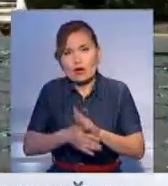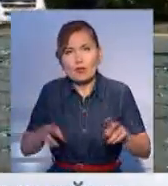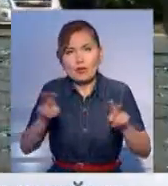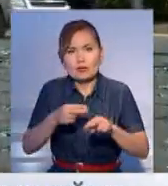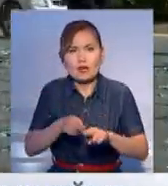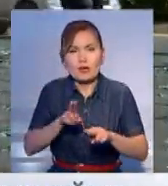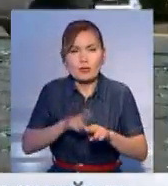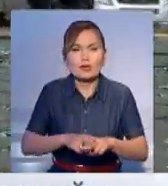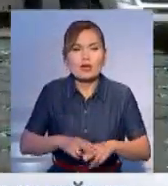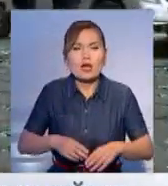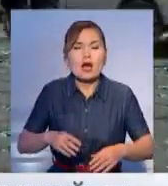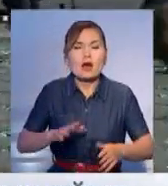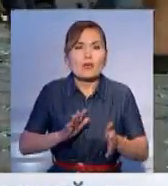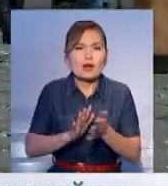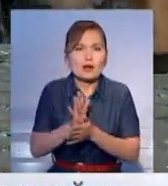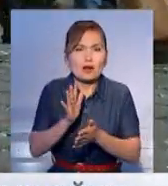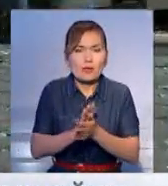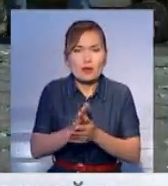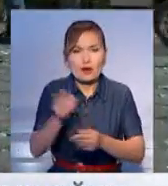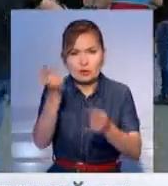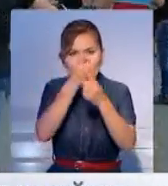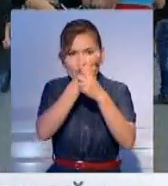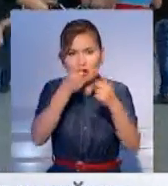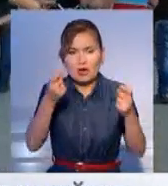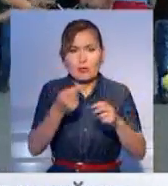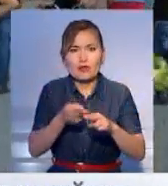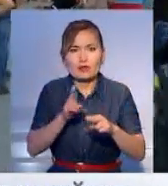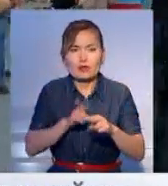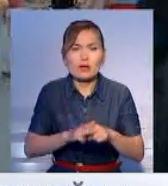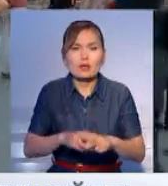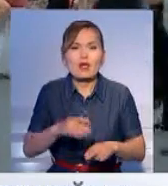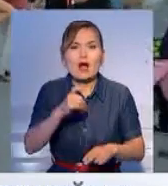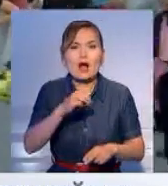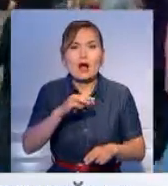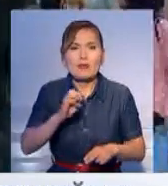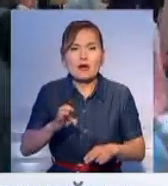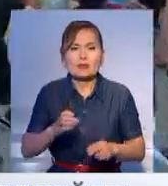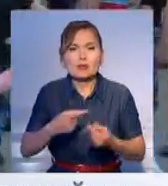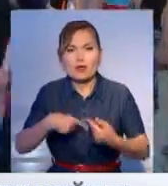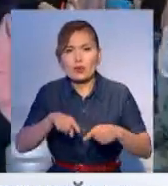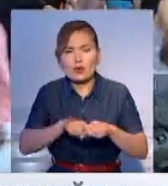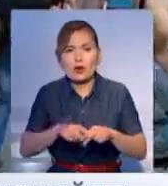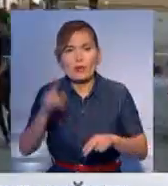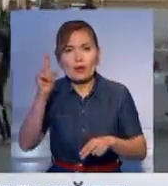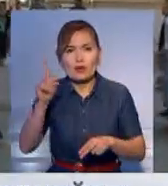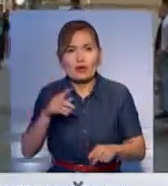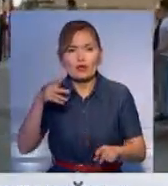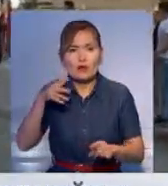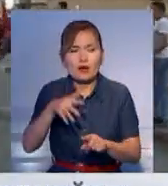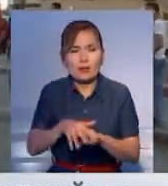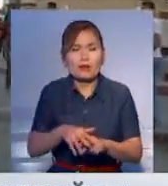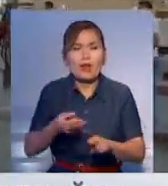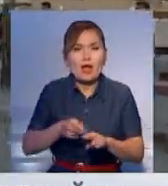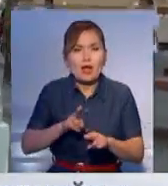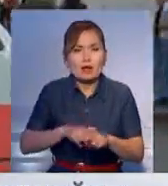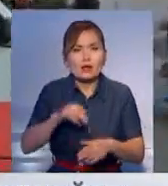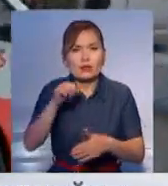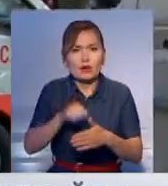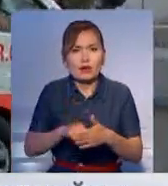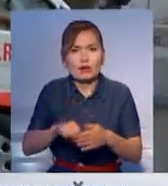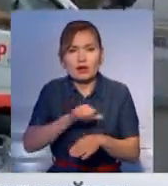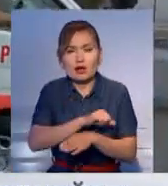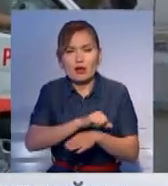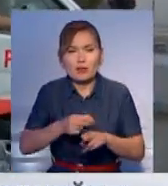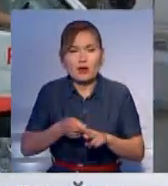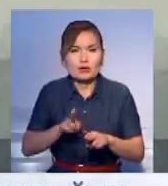ресми Тель-Авивтің мәлімдеуінше, Газа секторіне қысымның күшейтілуіне Хамас қозғалысының Израильге шабуылдар себеп. Әсіресе шекара